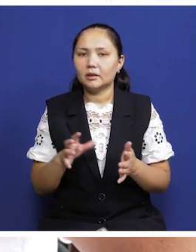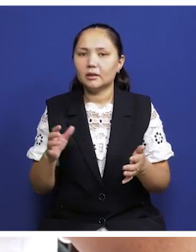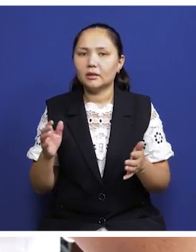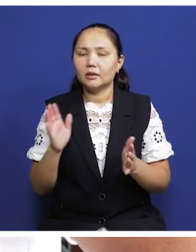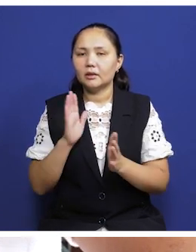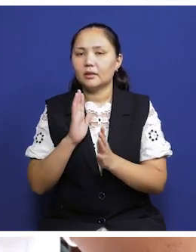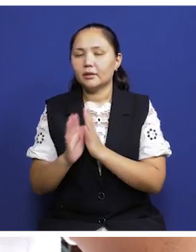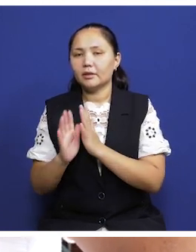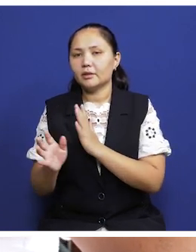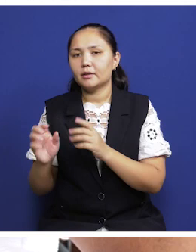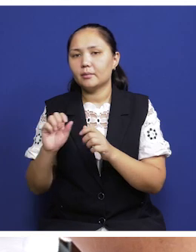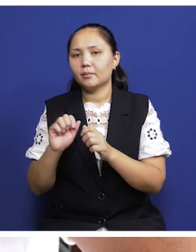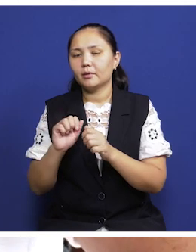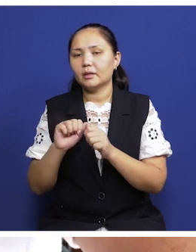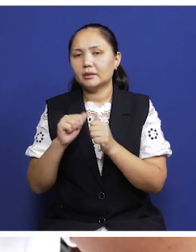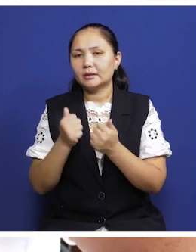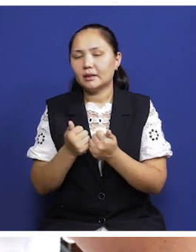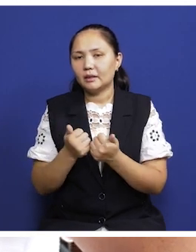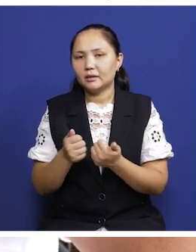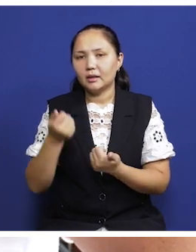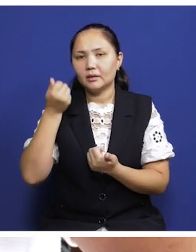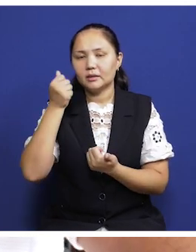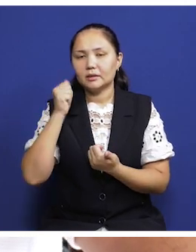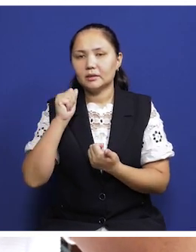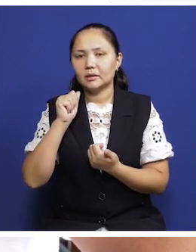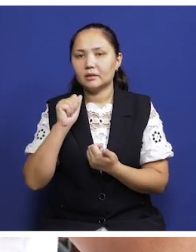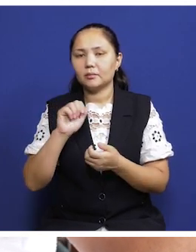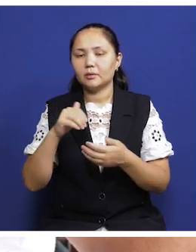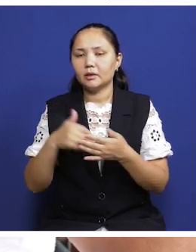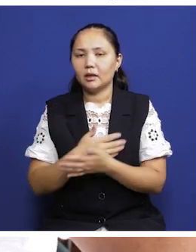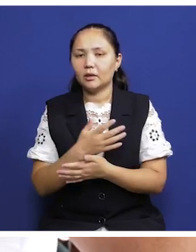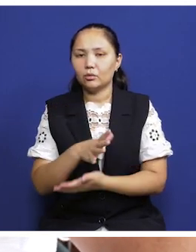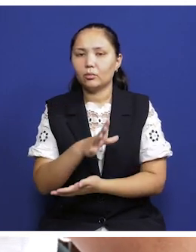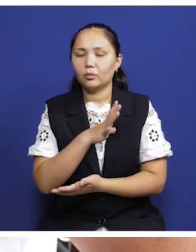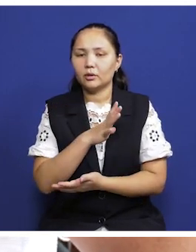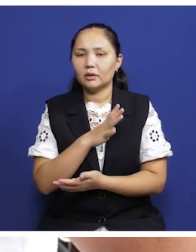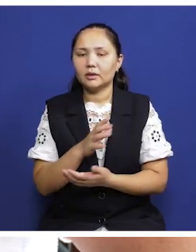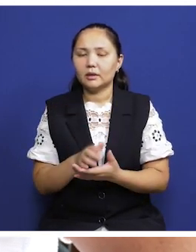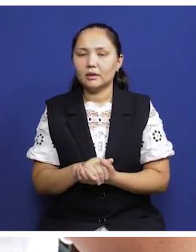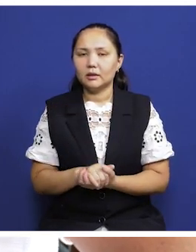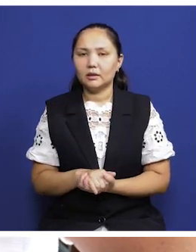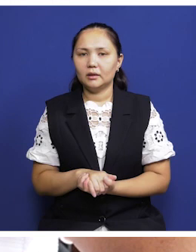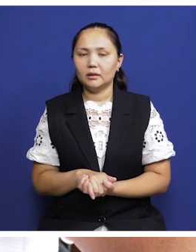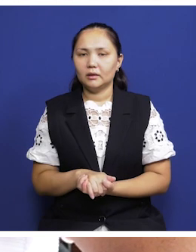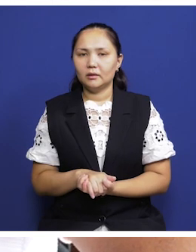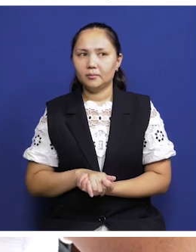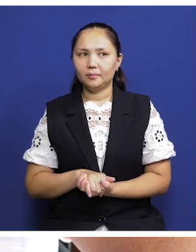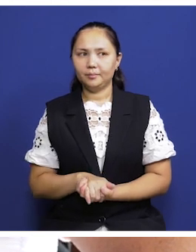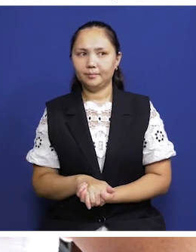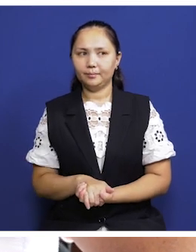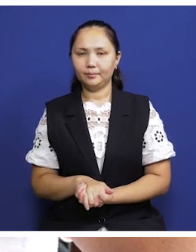Жаңа құлаған столбарымызды, үзілген сымдарды, күйген лампалардың бәрін жаңартуға осы екі елді мекендегі осы